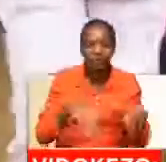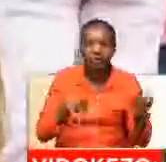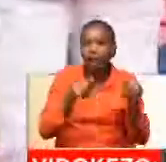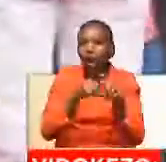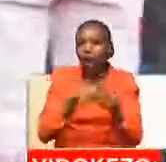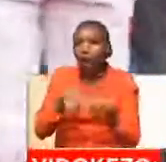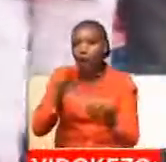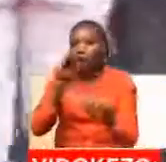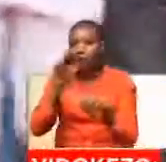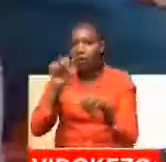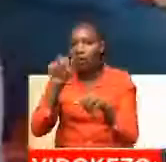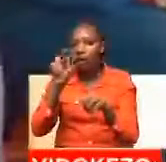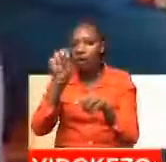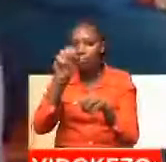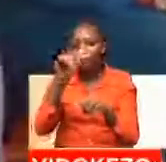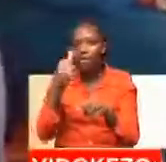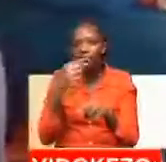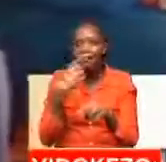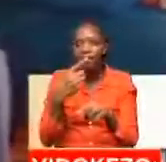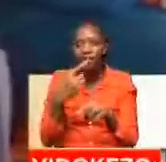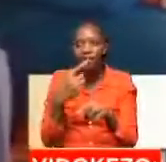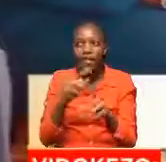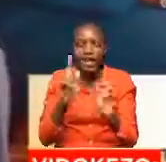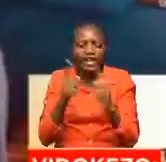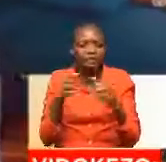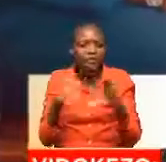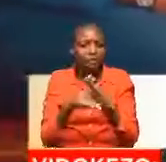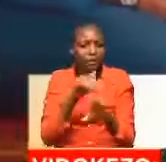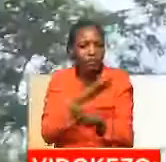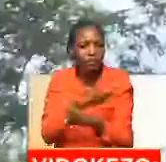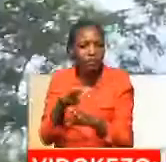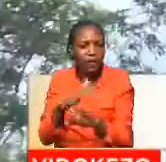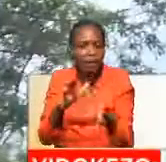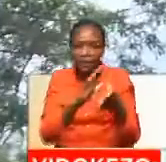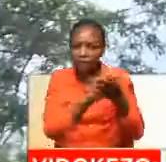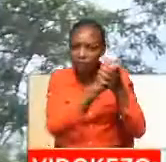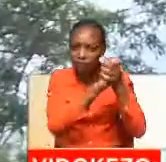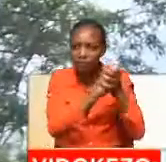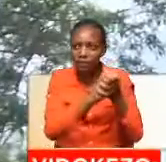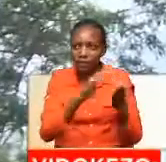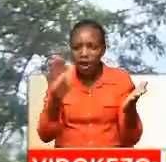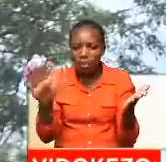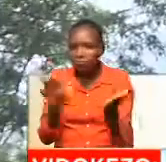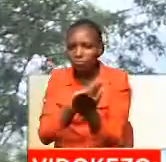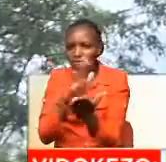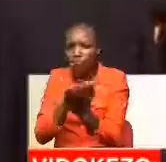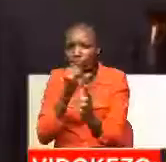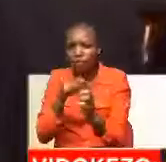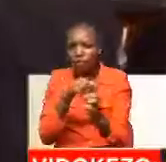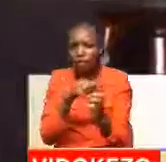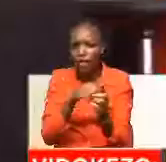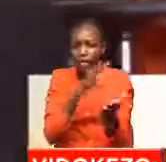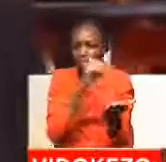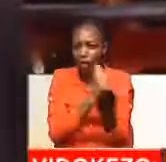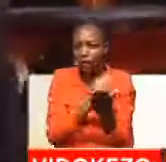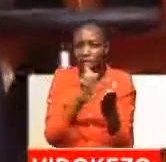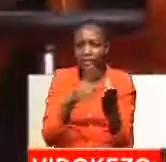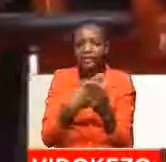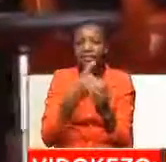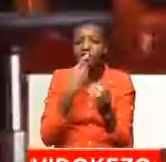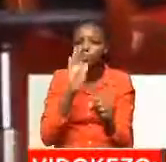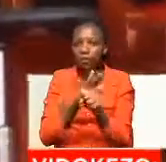Barasa amepuzilia mbali tetesi kuwa baadhi ya wabunge wa Jubilee walifurushwa katika makao ya Jubilee Pangani, akiahidi